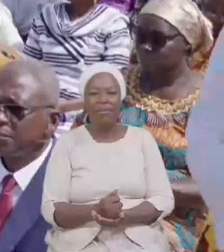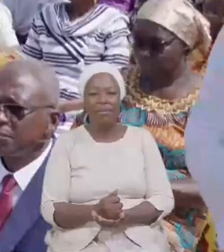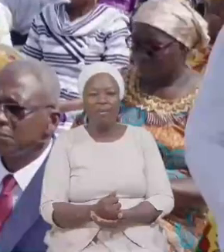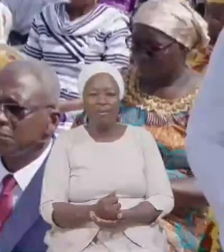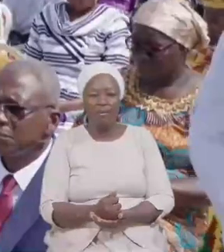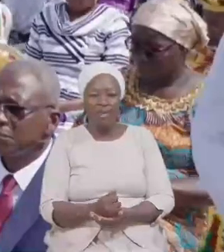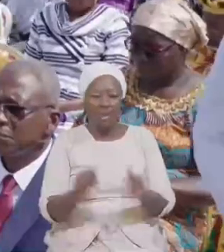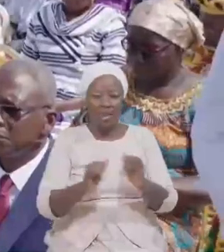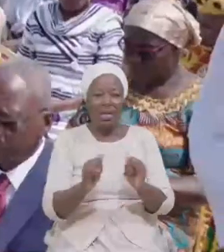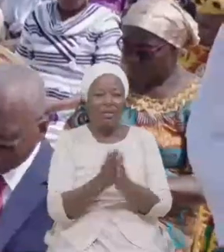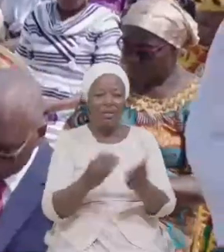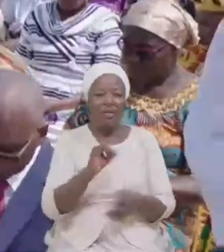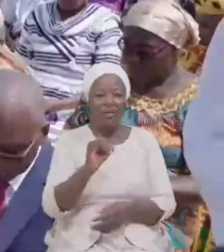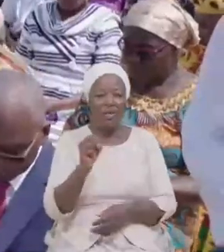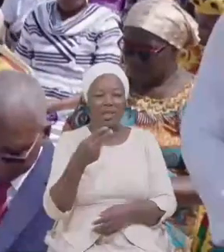Ésaïe 66,